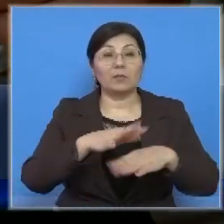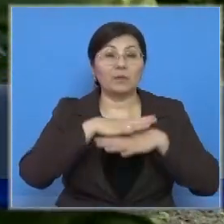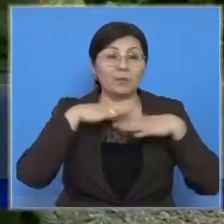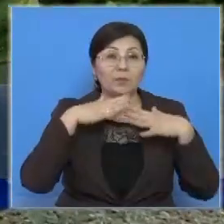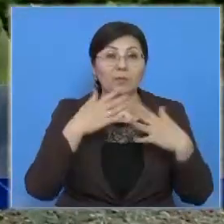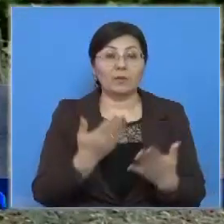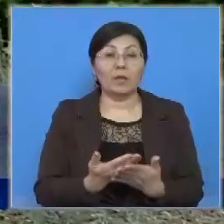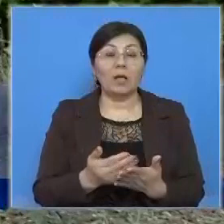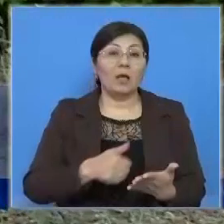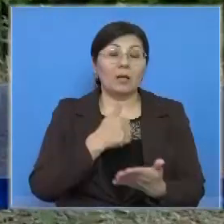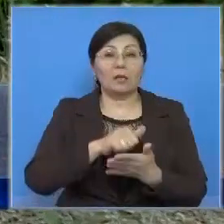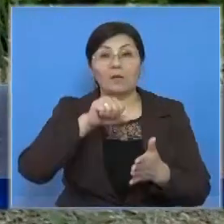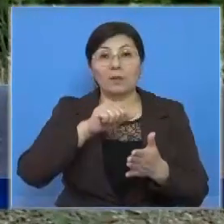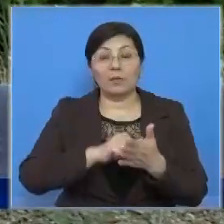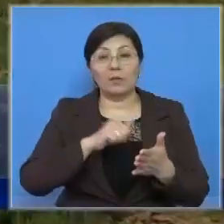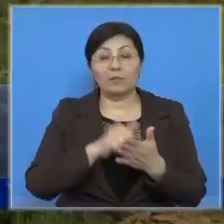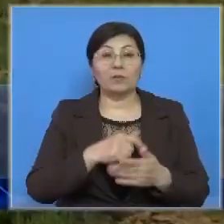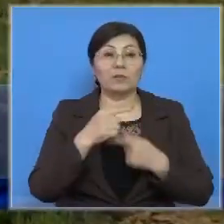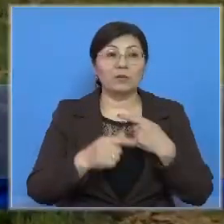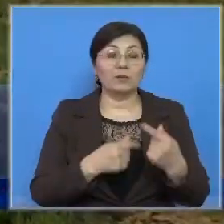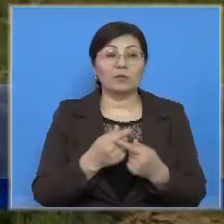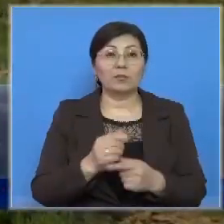количестве. Главная причина этого следующая.